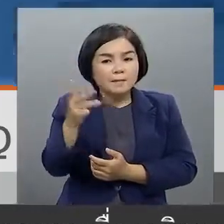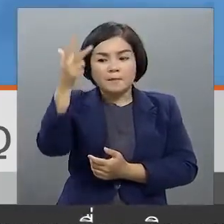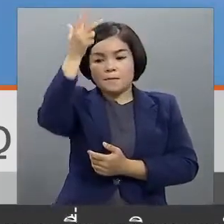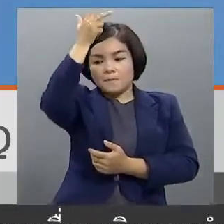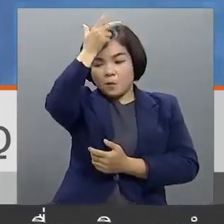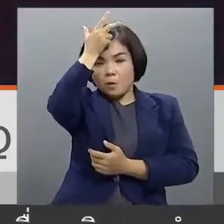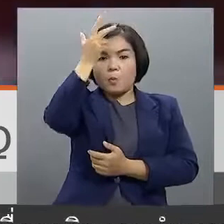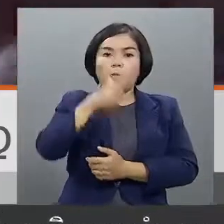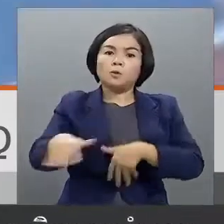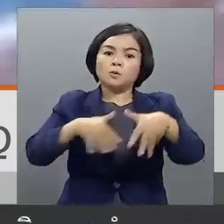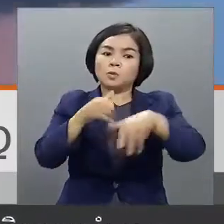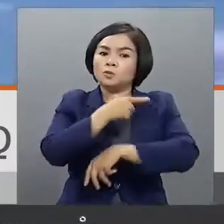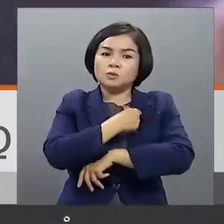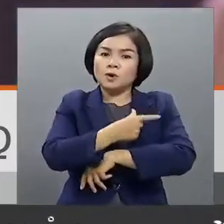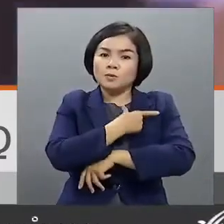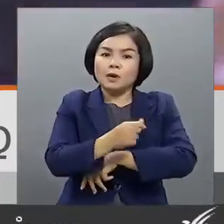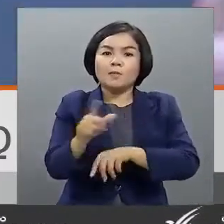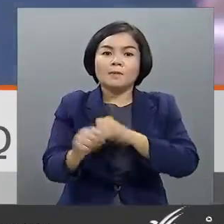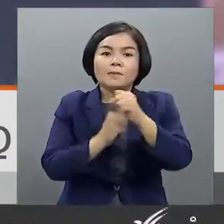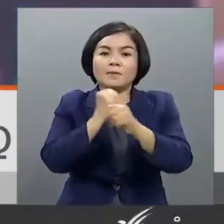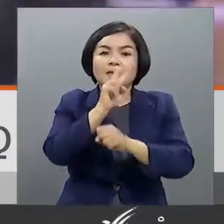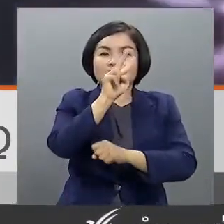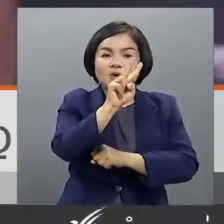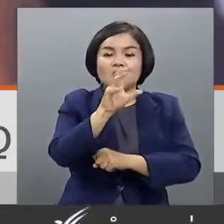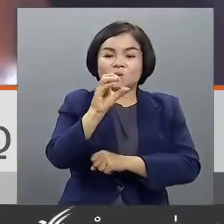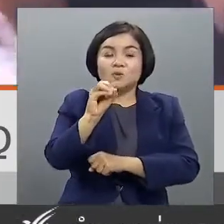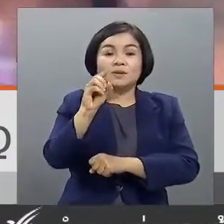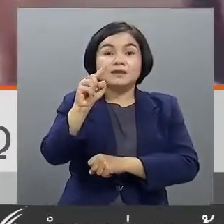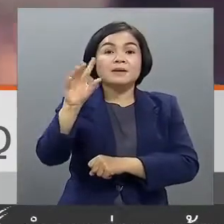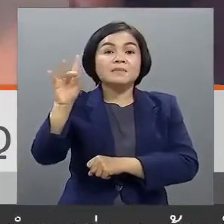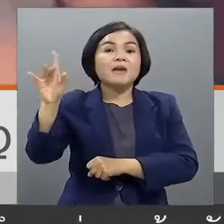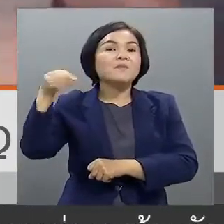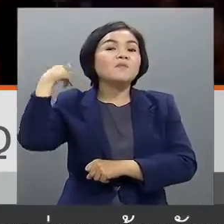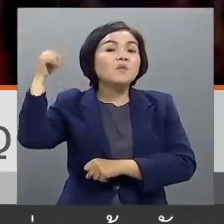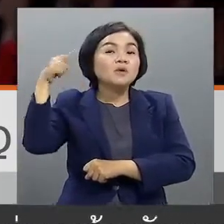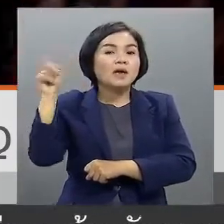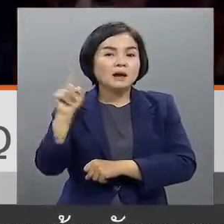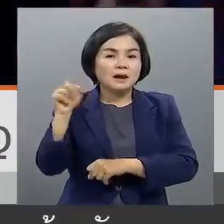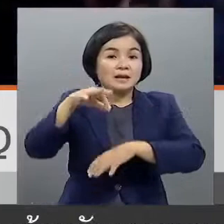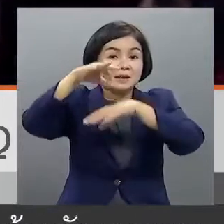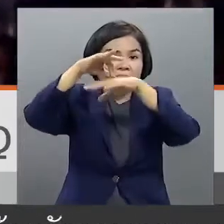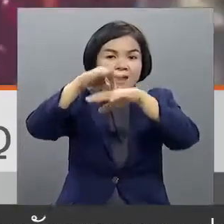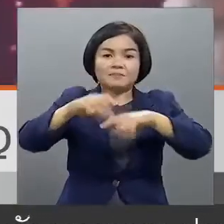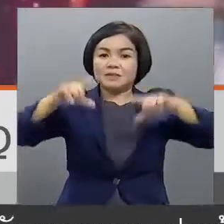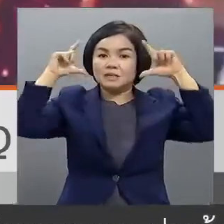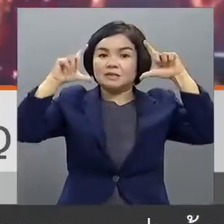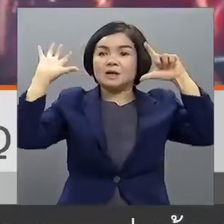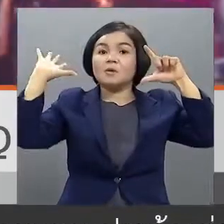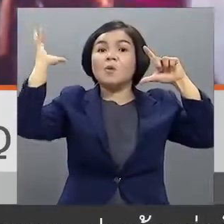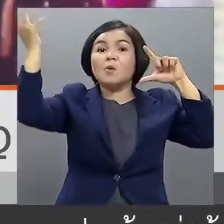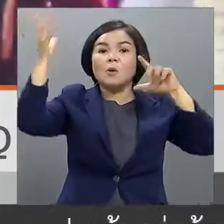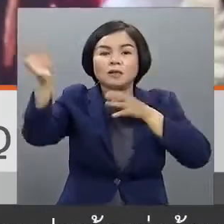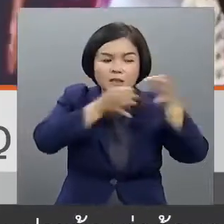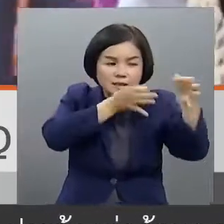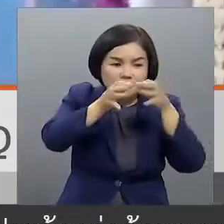างงามจักรวาลปี2018แคทริโอนาเกรกับการใช้สถานะคนมีชื่อเสียงระดับโลกสร้างความเข้าใจต่อกลุ่มเพศหลากหล